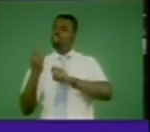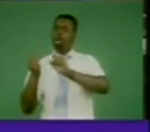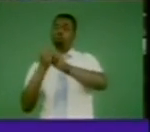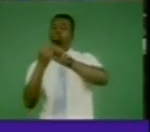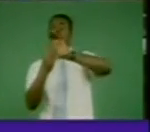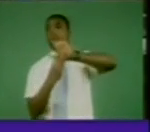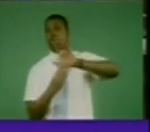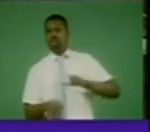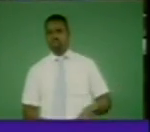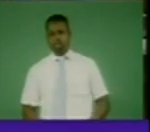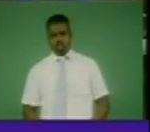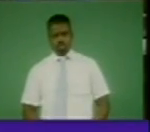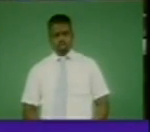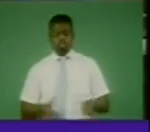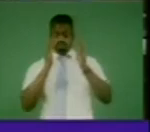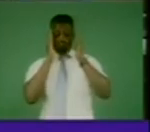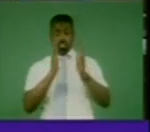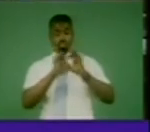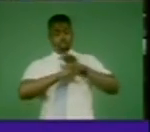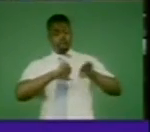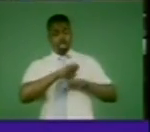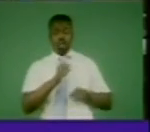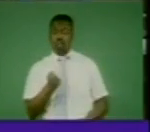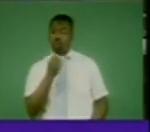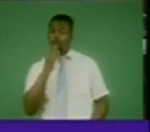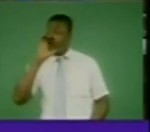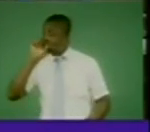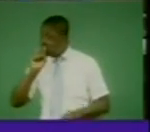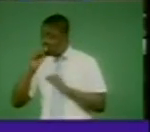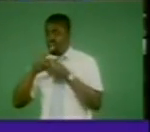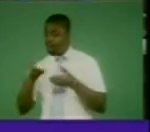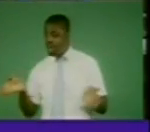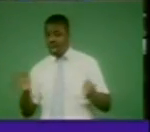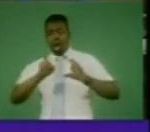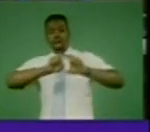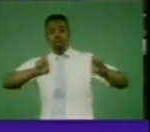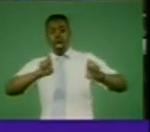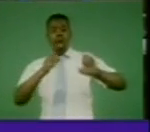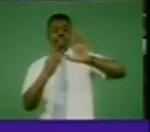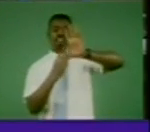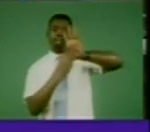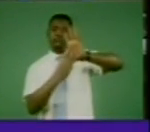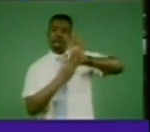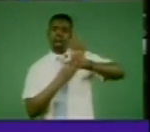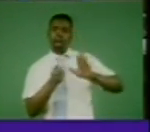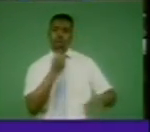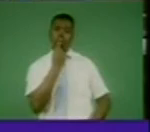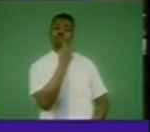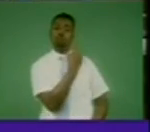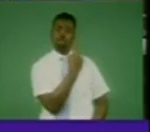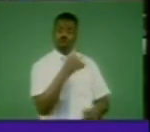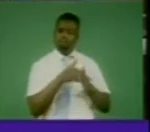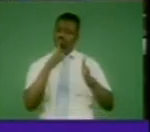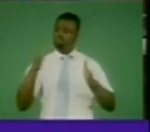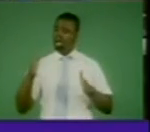Mheshimiwa Mwenyekiti, kura ya siri hapana ilikuwa ni ibara ya 88 kura moja hadi ibara